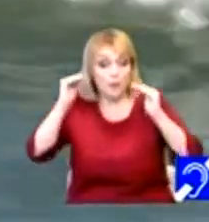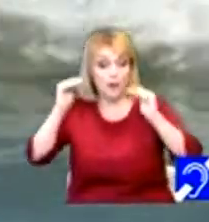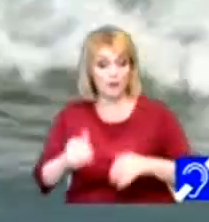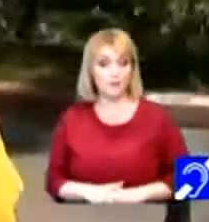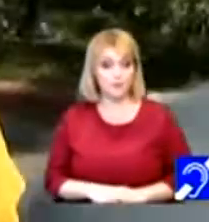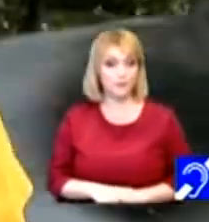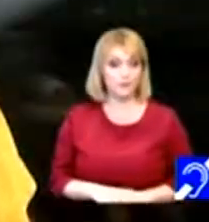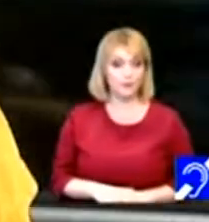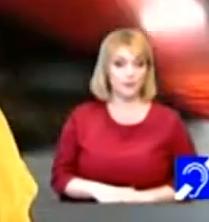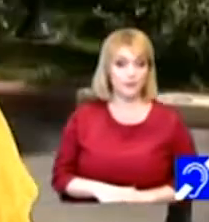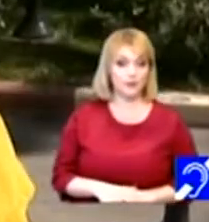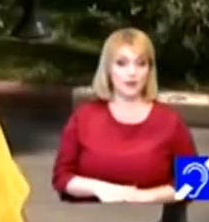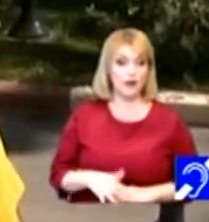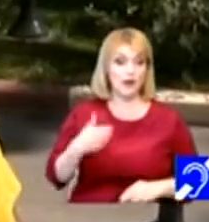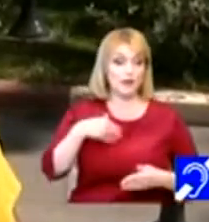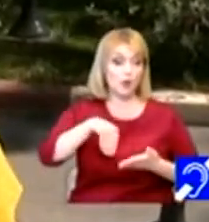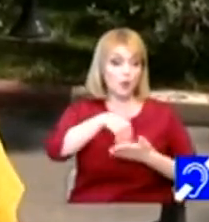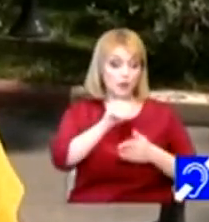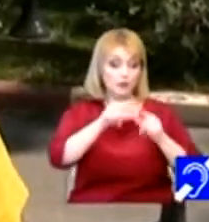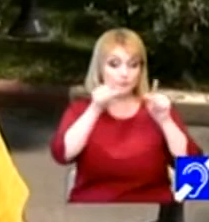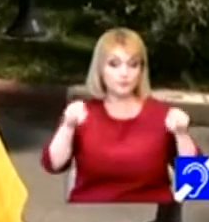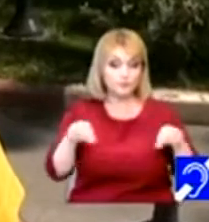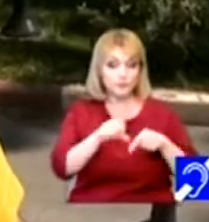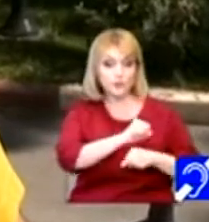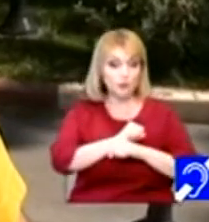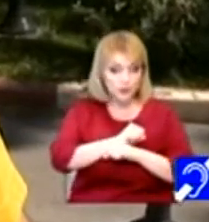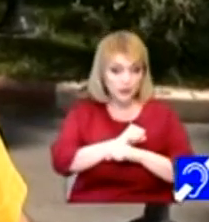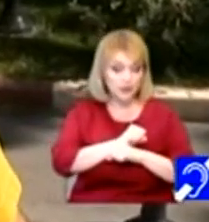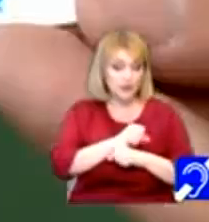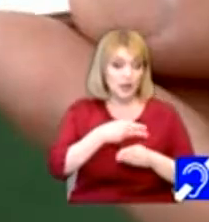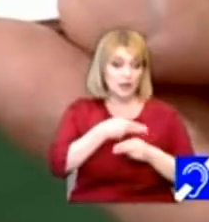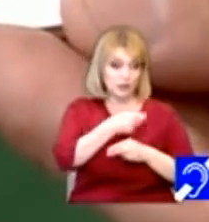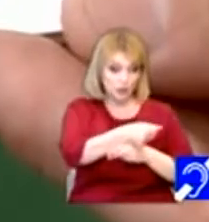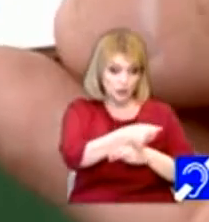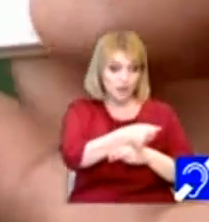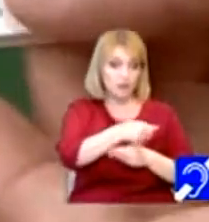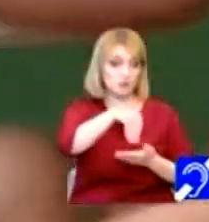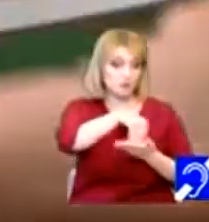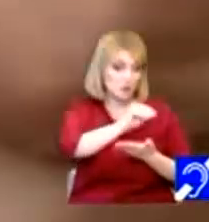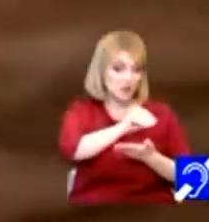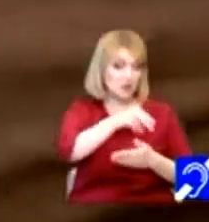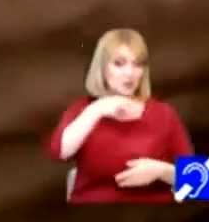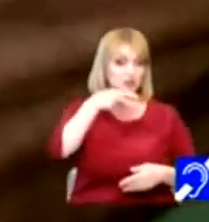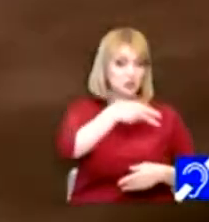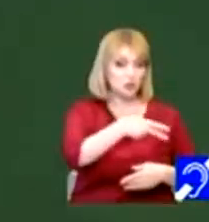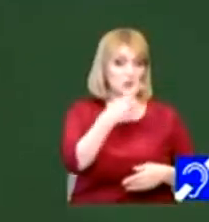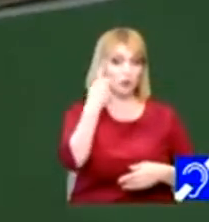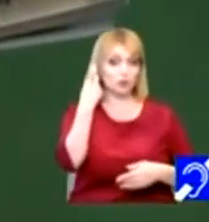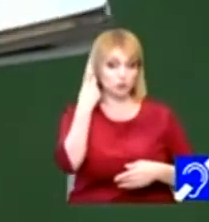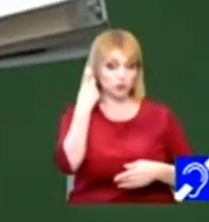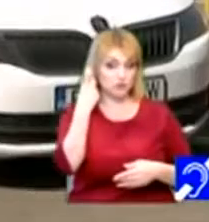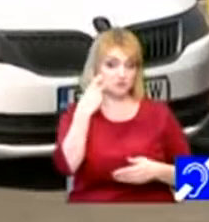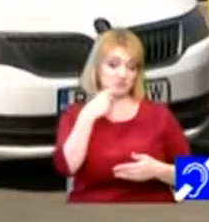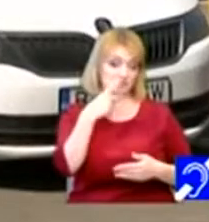de vacanță. Vouchere am plătit în valoare de 2100. Deci 2100 au fost voucherele.